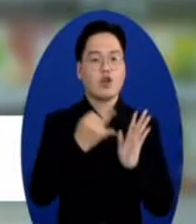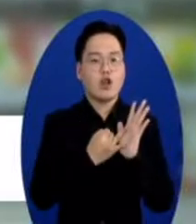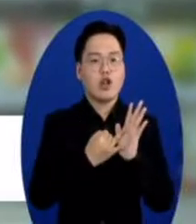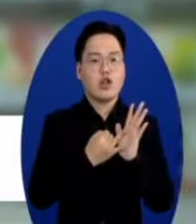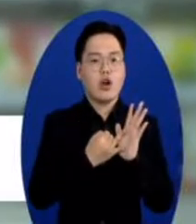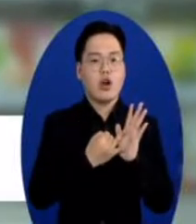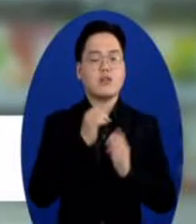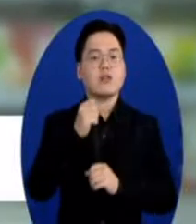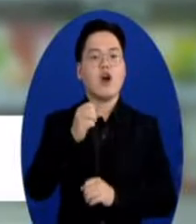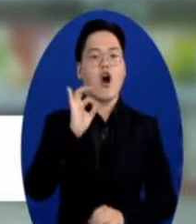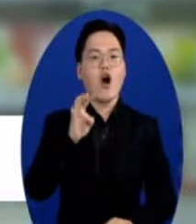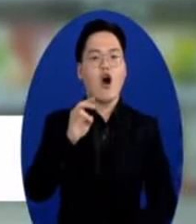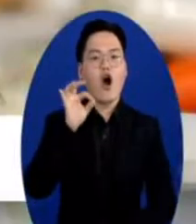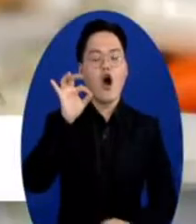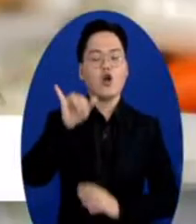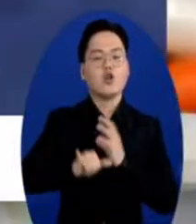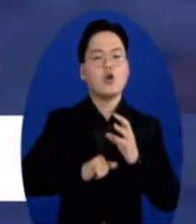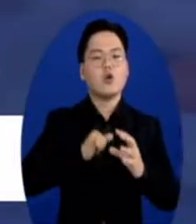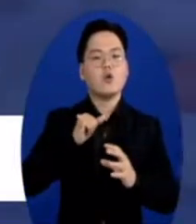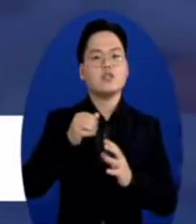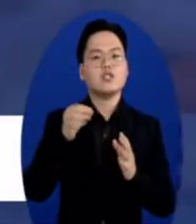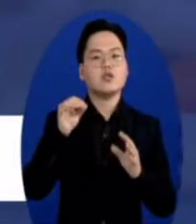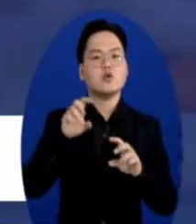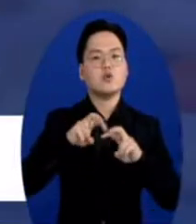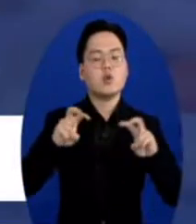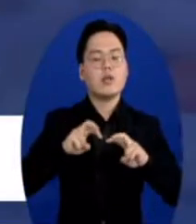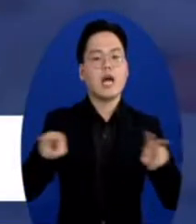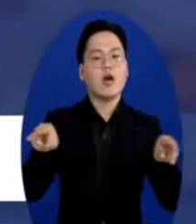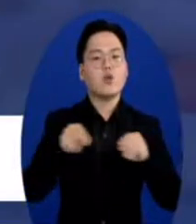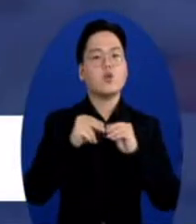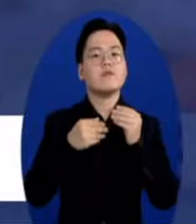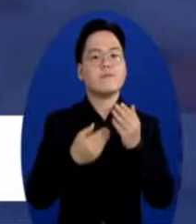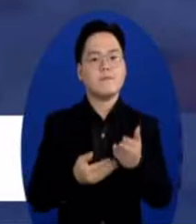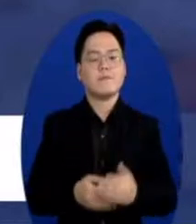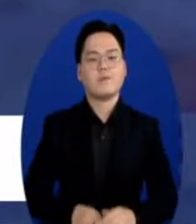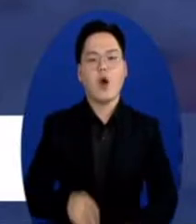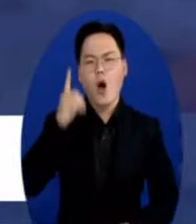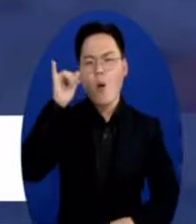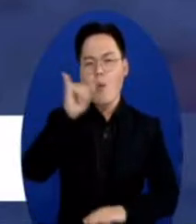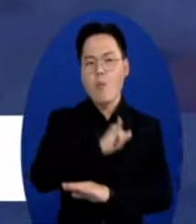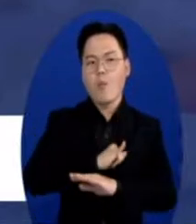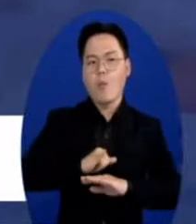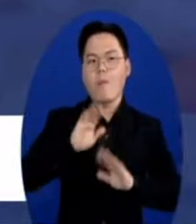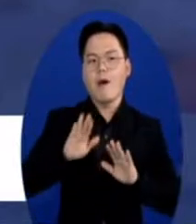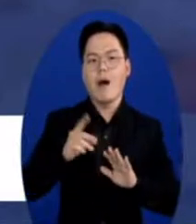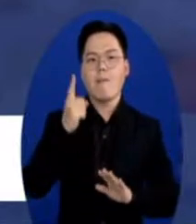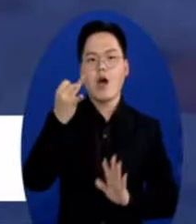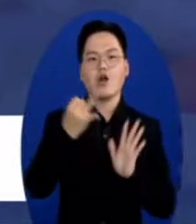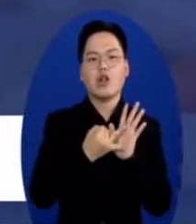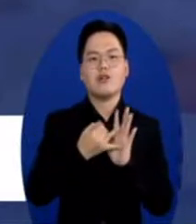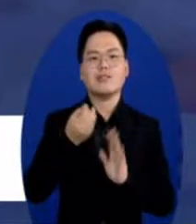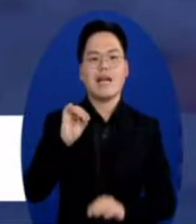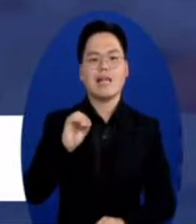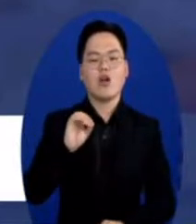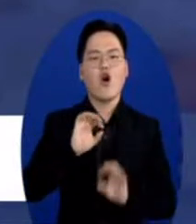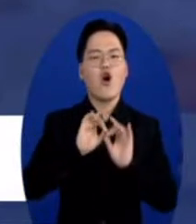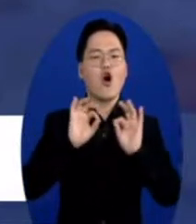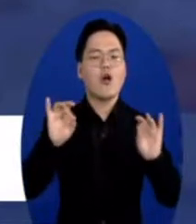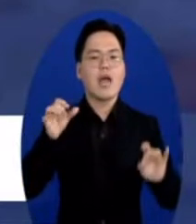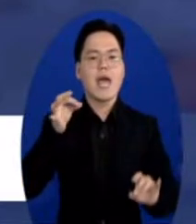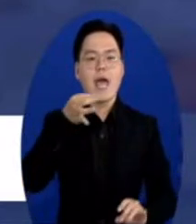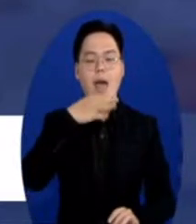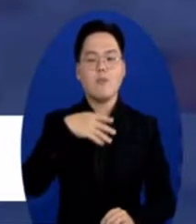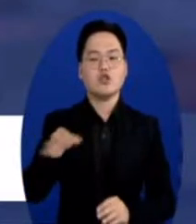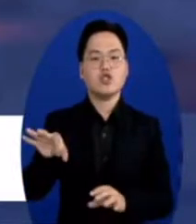2017 онд олон улсын жишгээр хийсэн судалгааны үр дүнг танилцуулъя. Монголд байгаа эмнүүдээс төврийн аргаар 1771 төрлийн эмийг